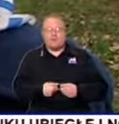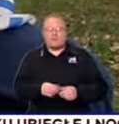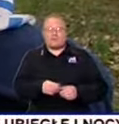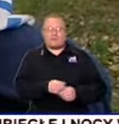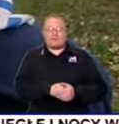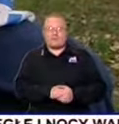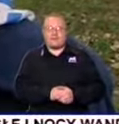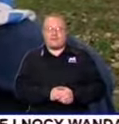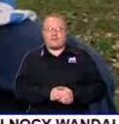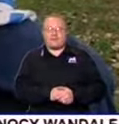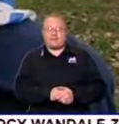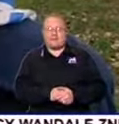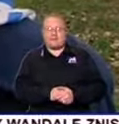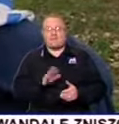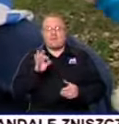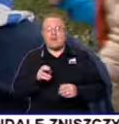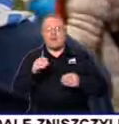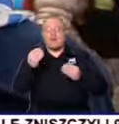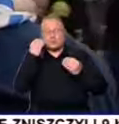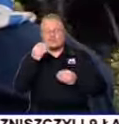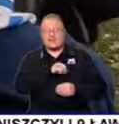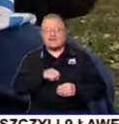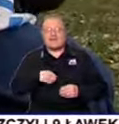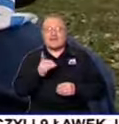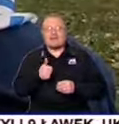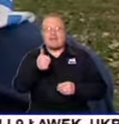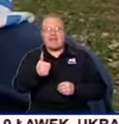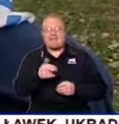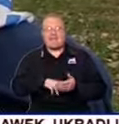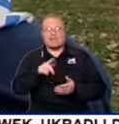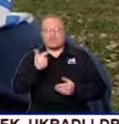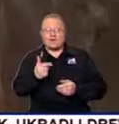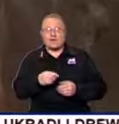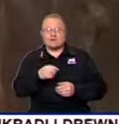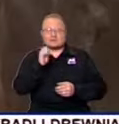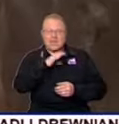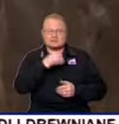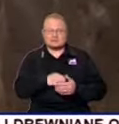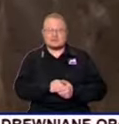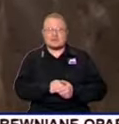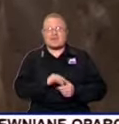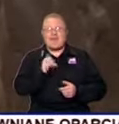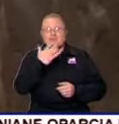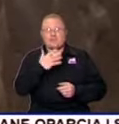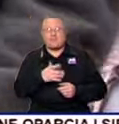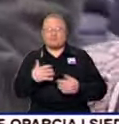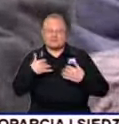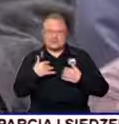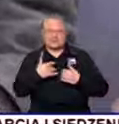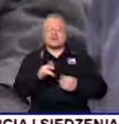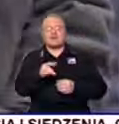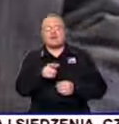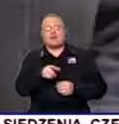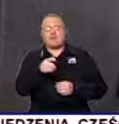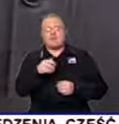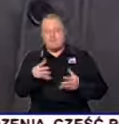deprawacją dzieci, bo uczyli nas, żeby jeden na drugiego donosił. Jak mówią ocaleni, choć powrót tutaj